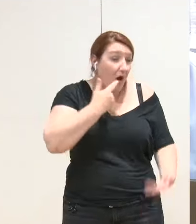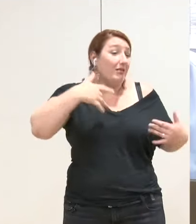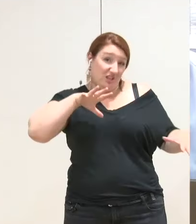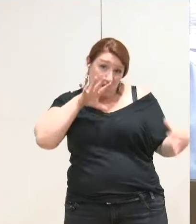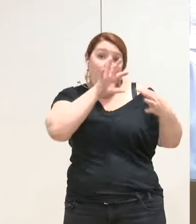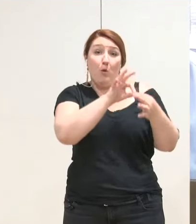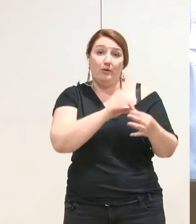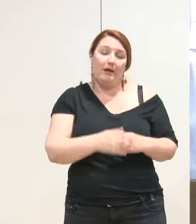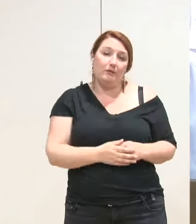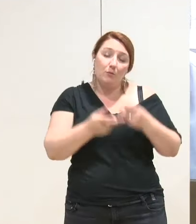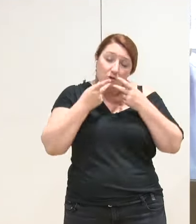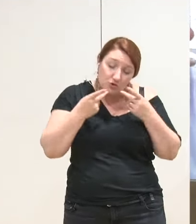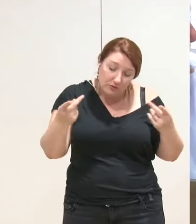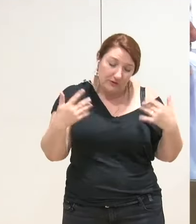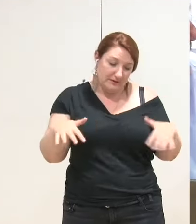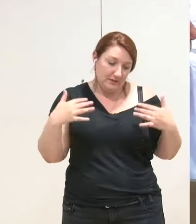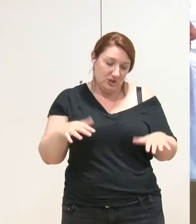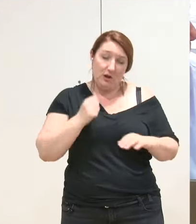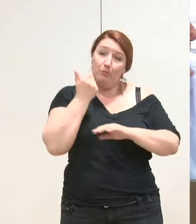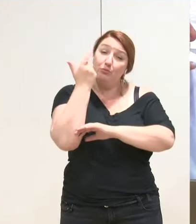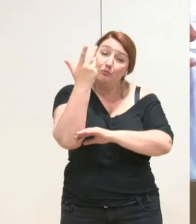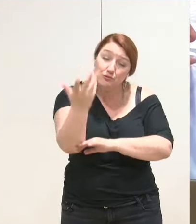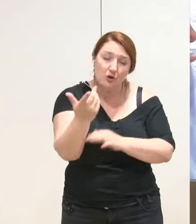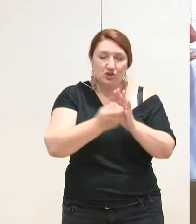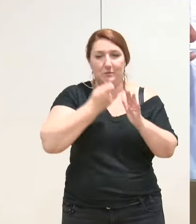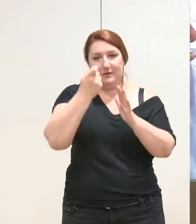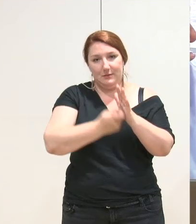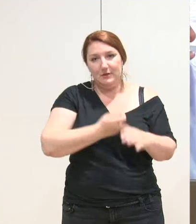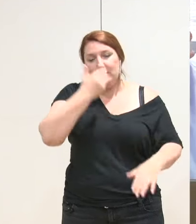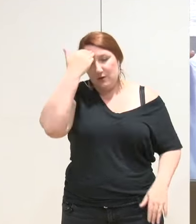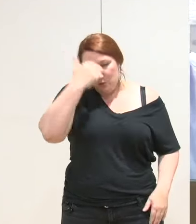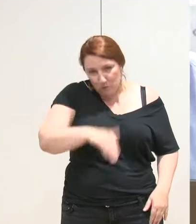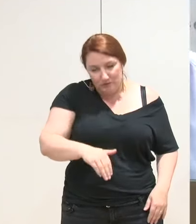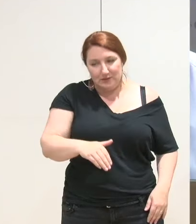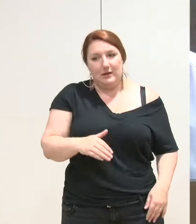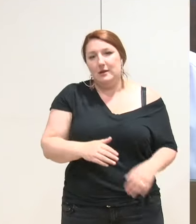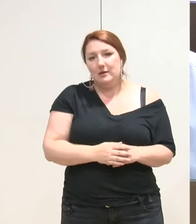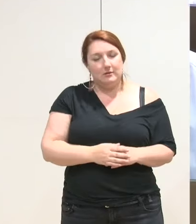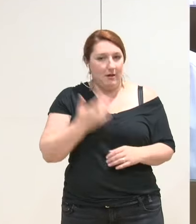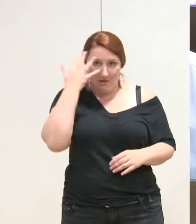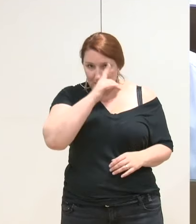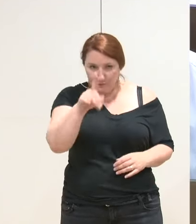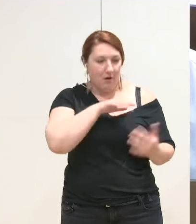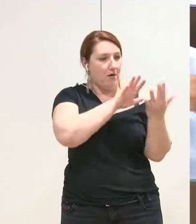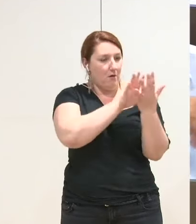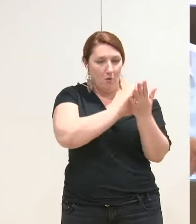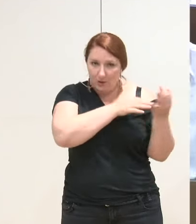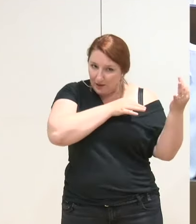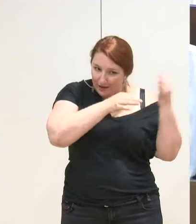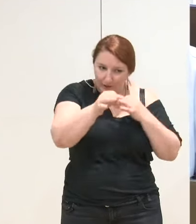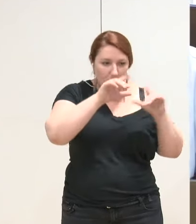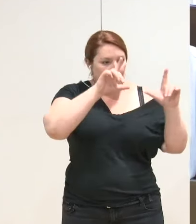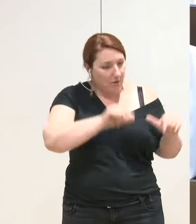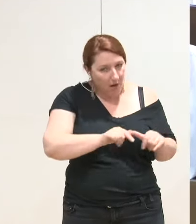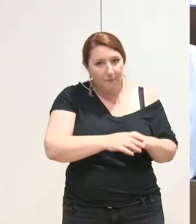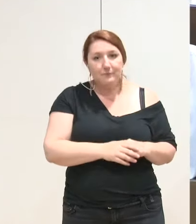parliez je vous l'ai dit déjà je vous l'ai dit plusieurs fois et nous le savons nous les nous nous les rencontrons très régulièrement j'ai même